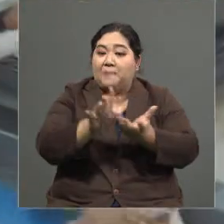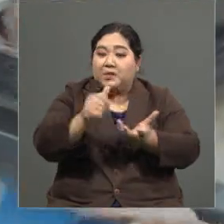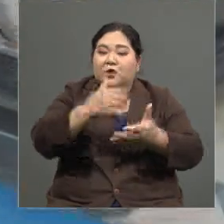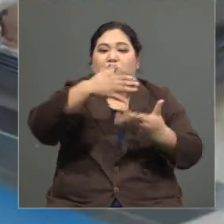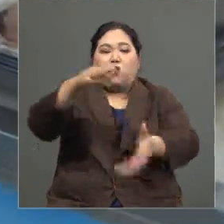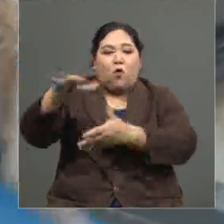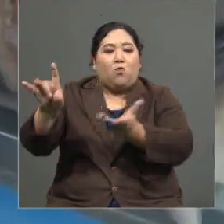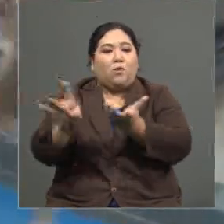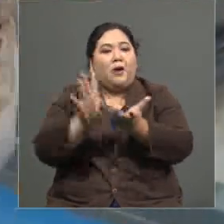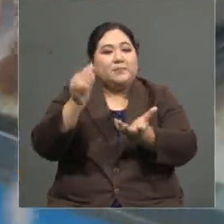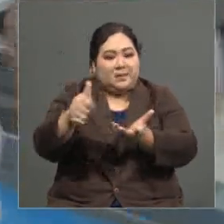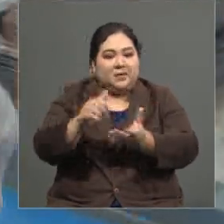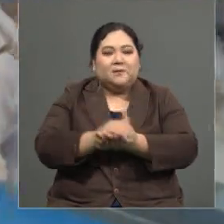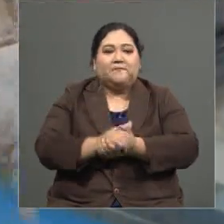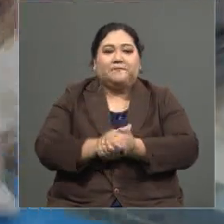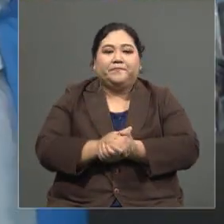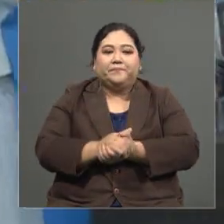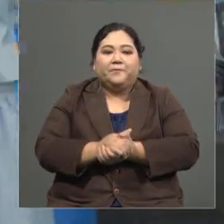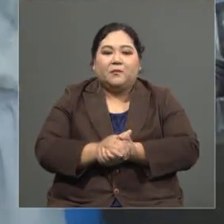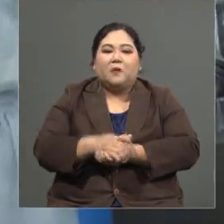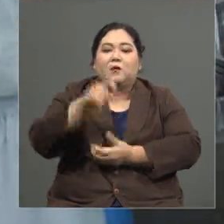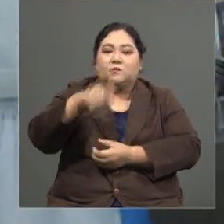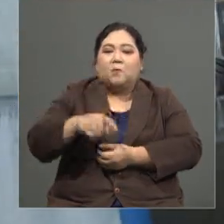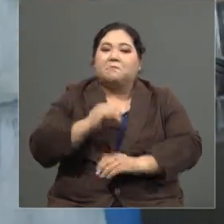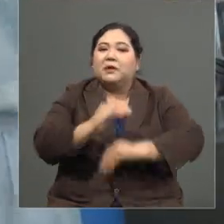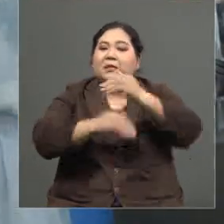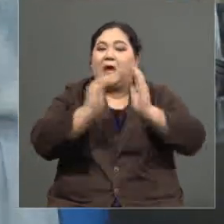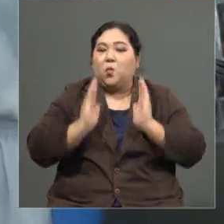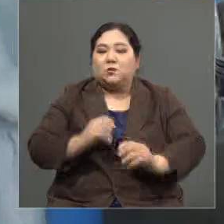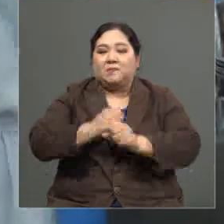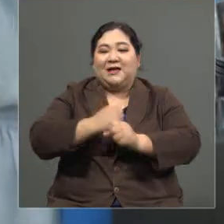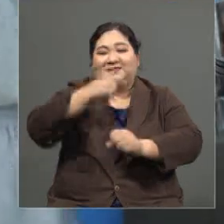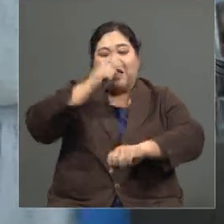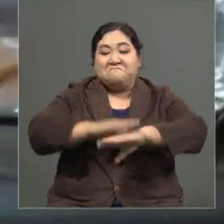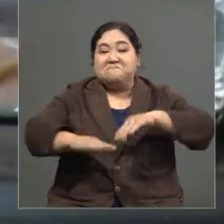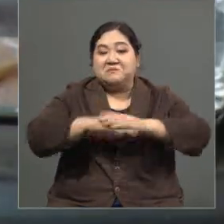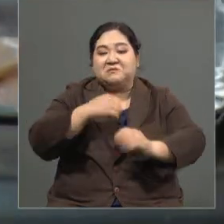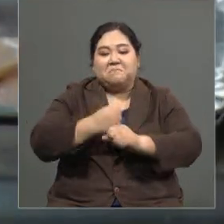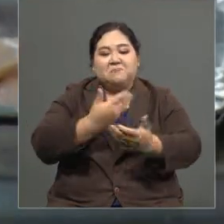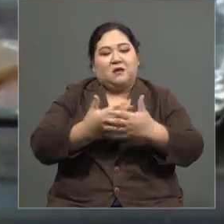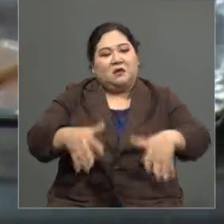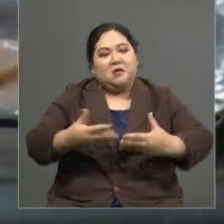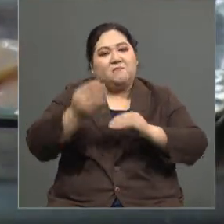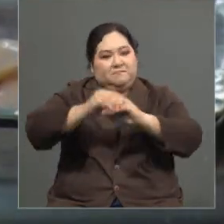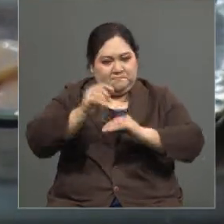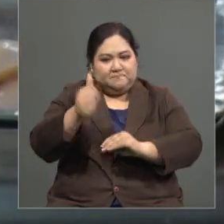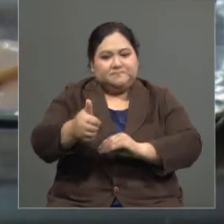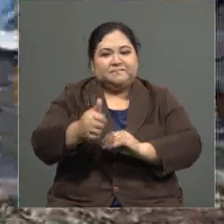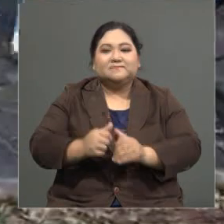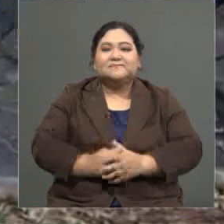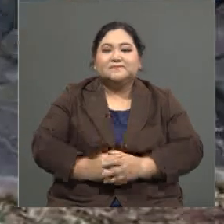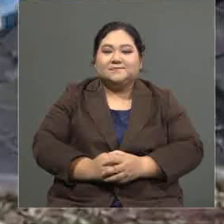คันนี้ต้องพัฒนาแรงงานฝีมือของคนไทยเพื่อให้สามารถสร้างรายได้เพิ่มมากขึ้นครับส่วนเรื่อง Soft